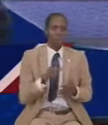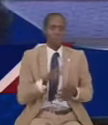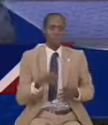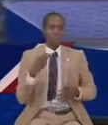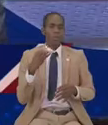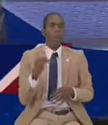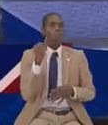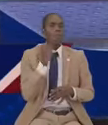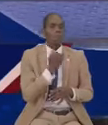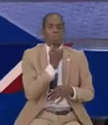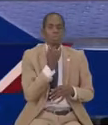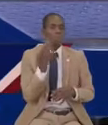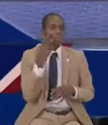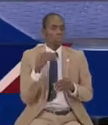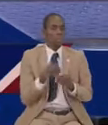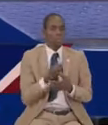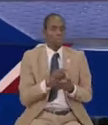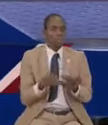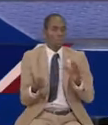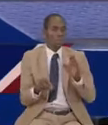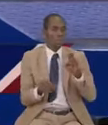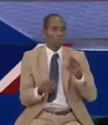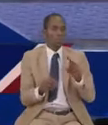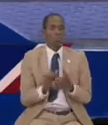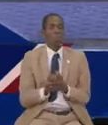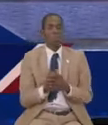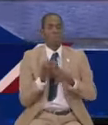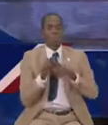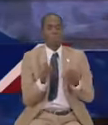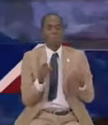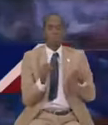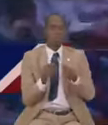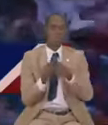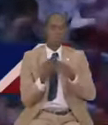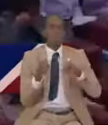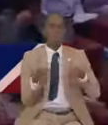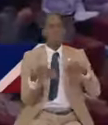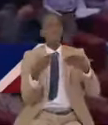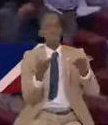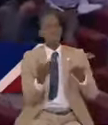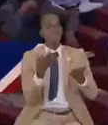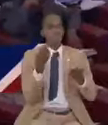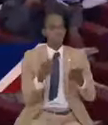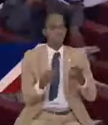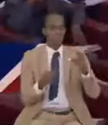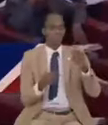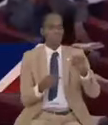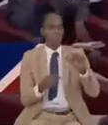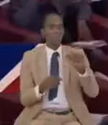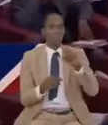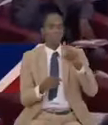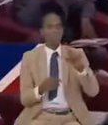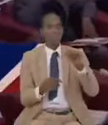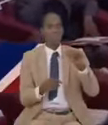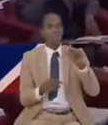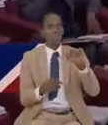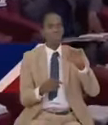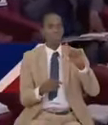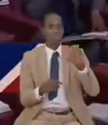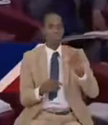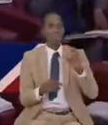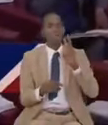quand il fait voyons le verset qui dit et vous avez fait boire du vin au Nazarin même